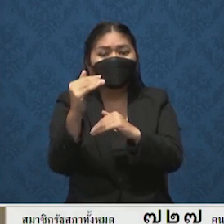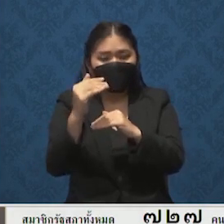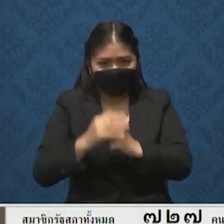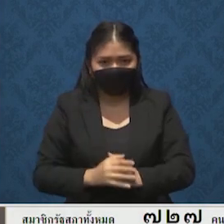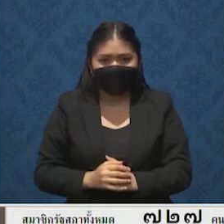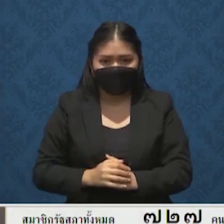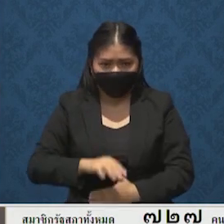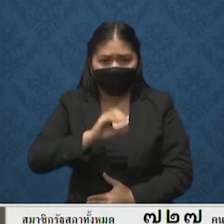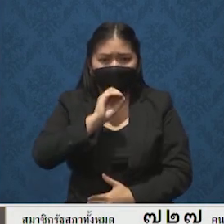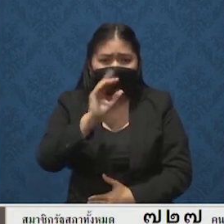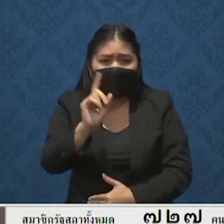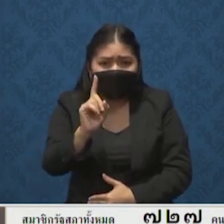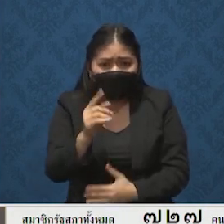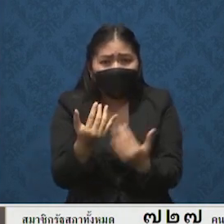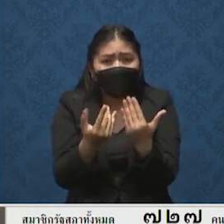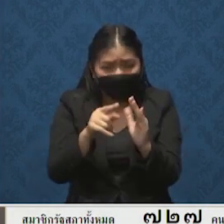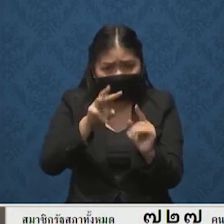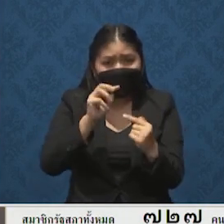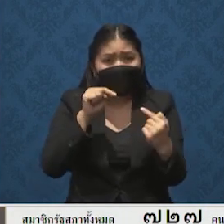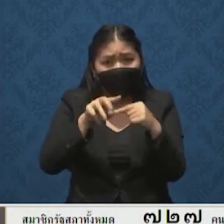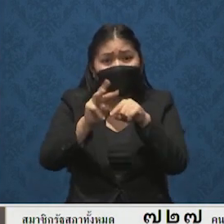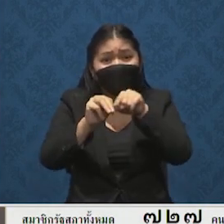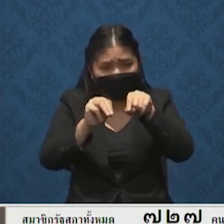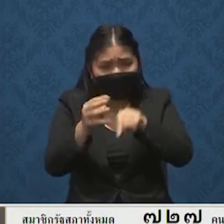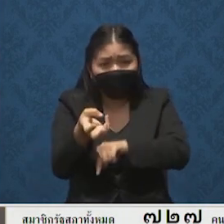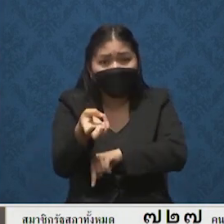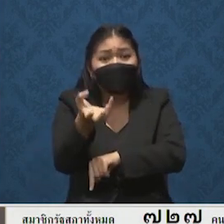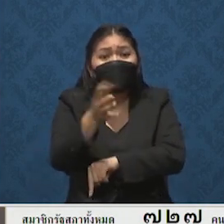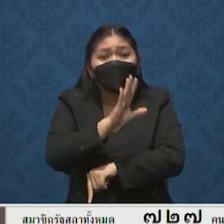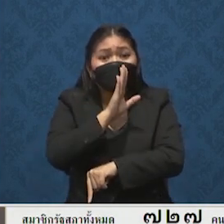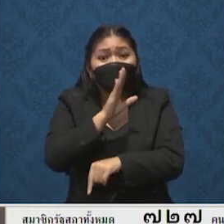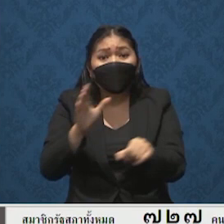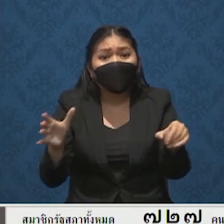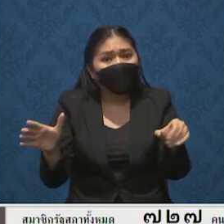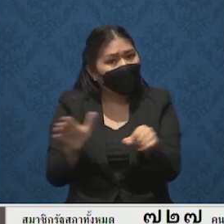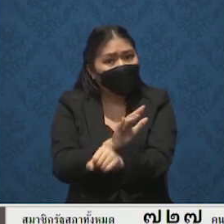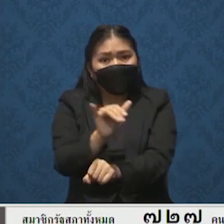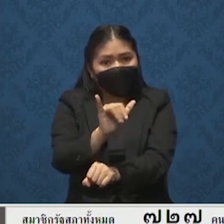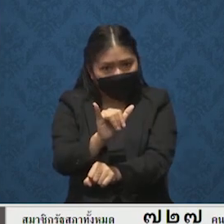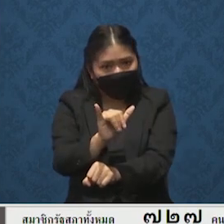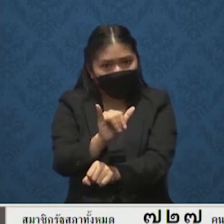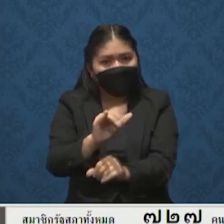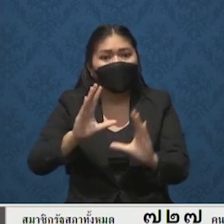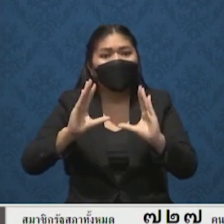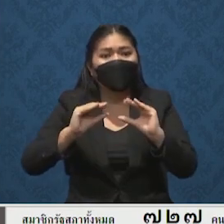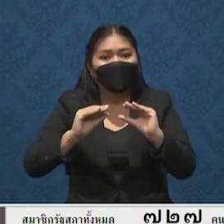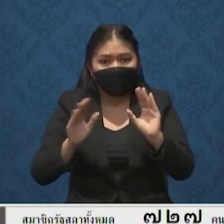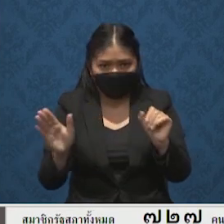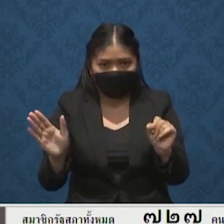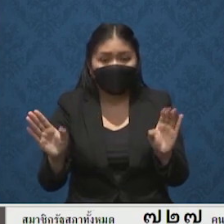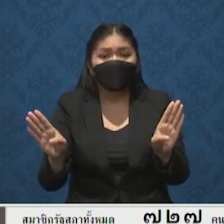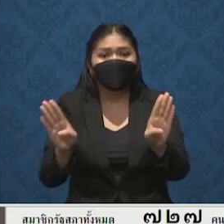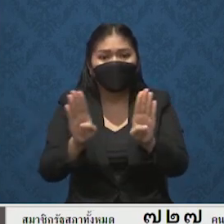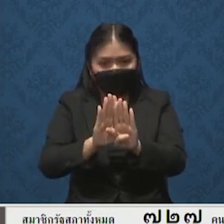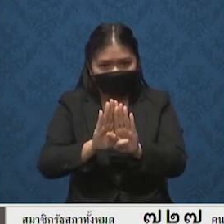ครับรอมาตรานี้หน่อยเดี๋ยวถ้าไม่ครบก็ปิดประชุมครับให้เวลานิดครับ ผม ผมต้